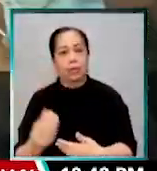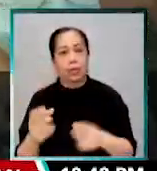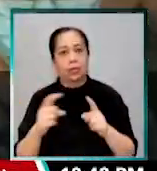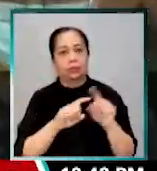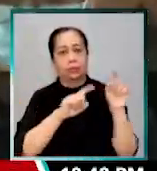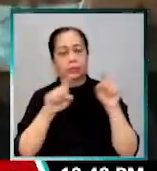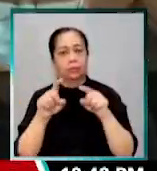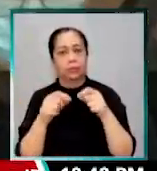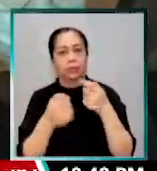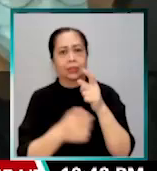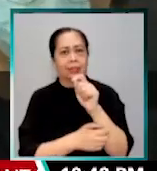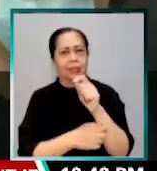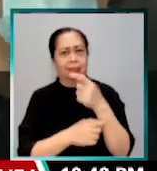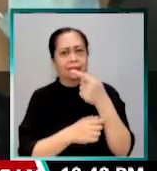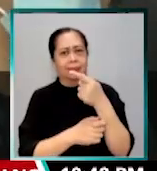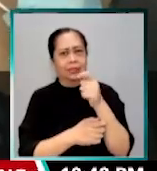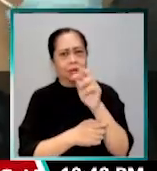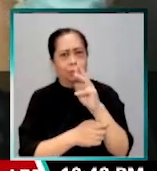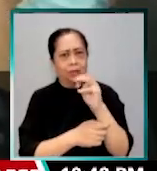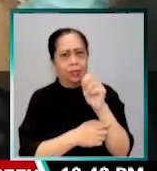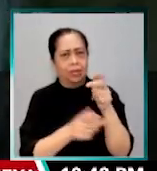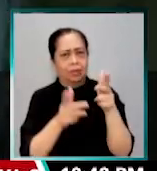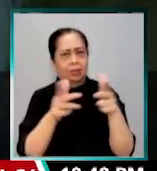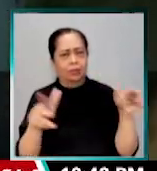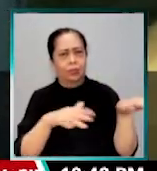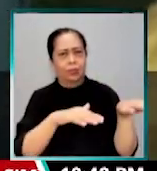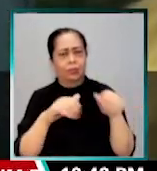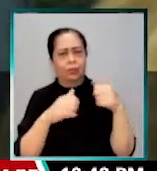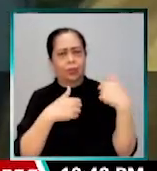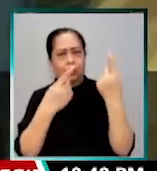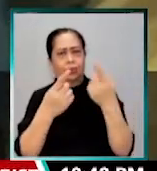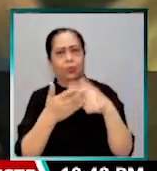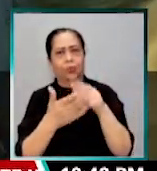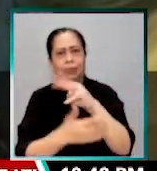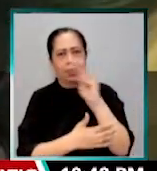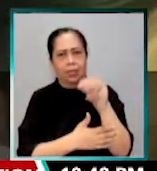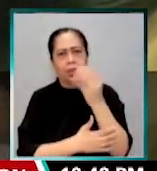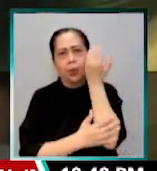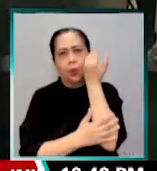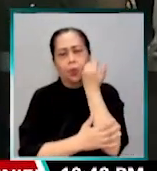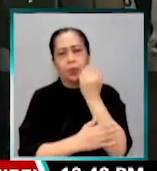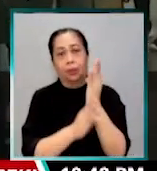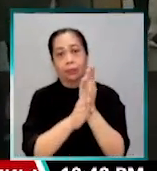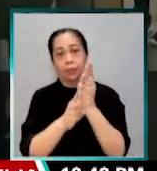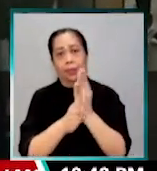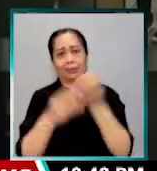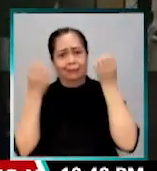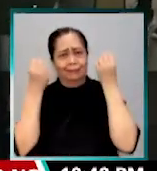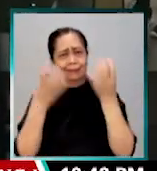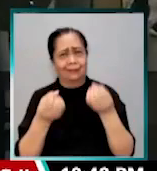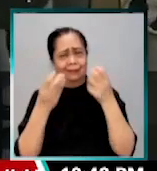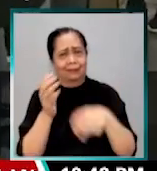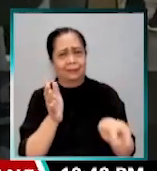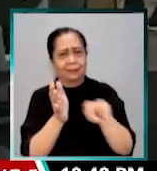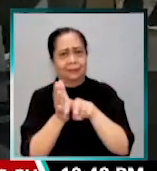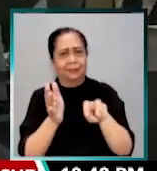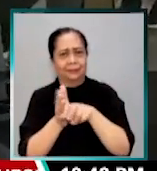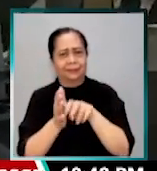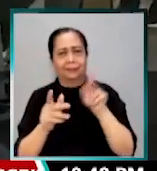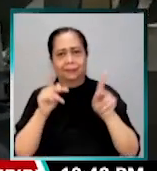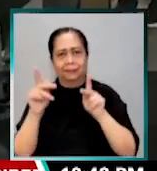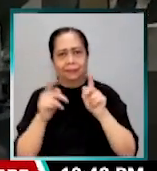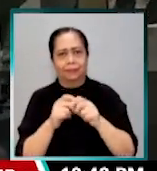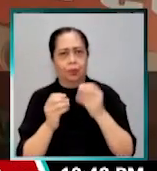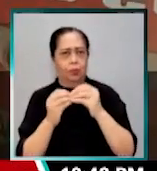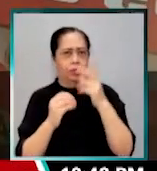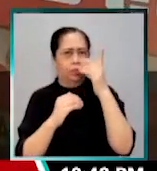Lipa City ng mga pasaherong luluwas pa Maynila. Nagkulang daw ang mga bus sa dami ng mga pasahero. Mahigit 1 oras